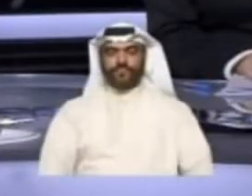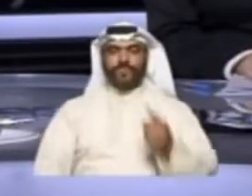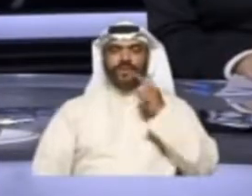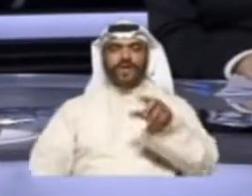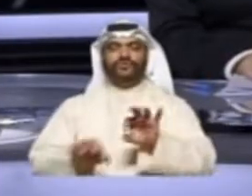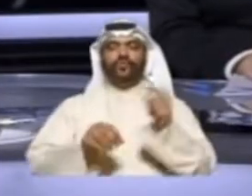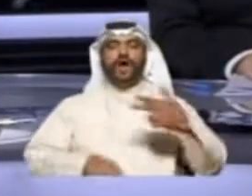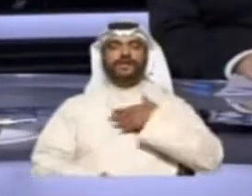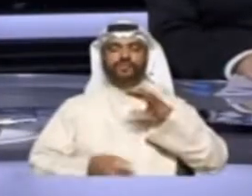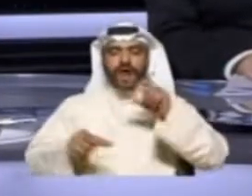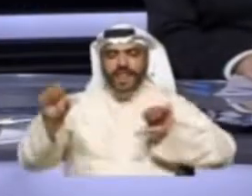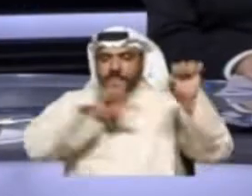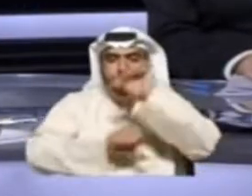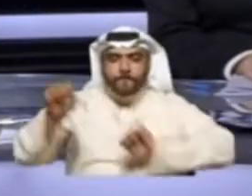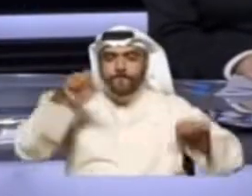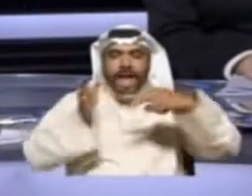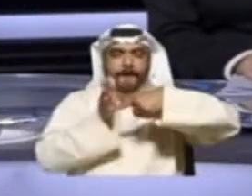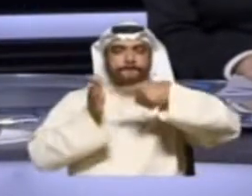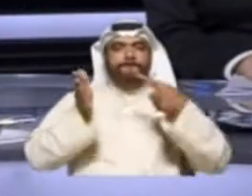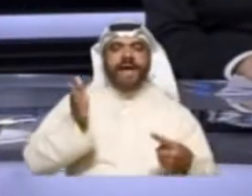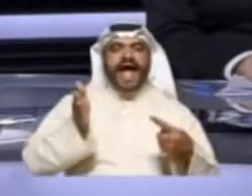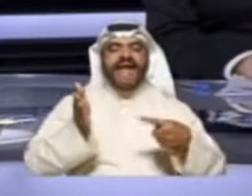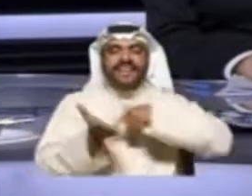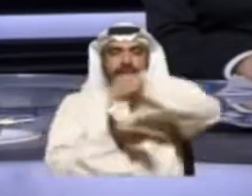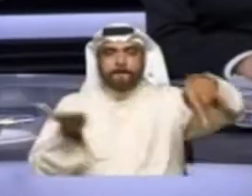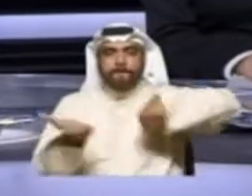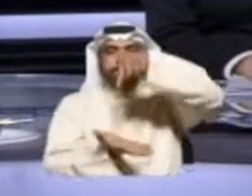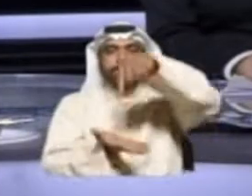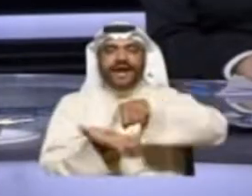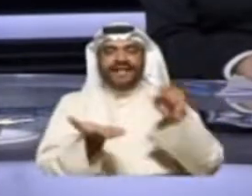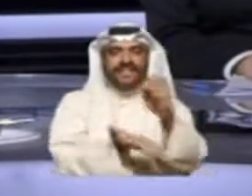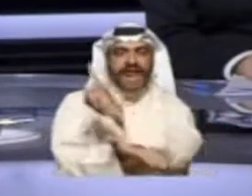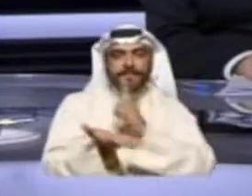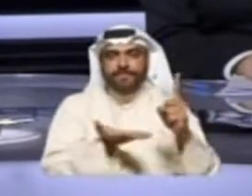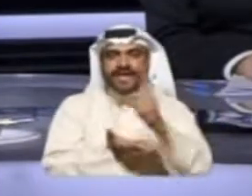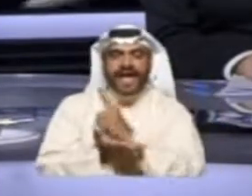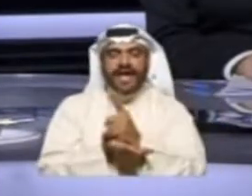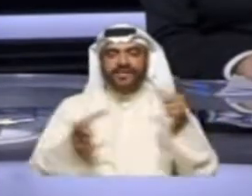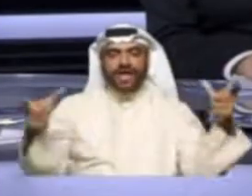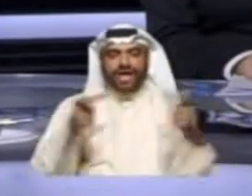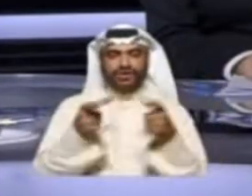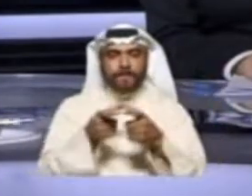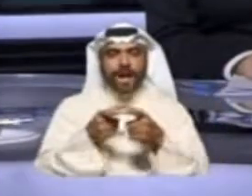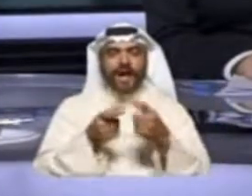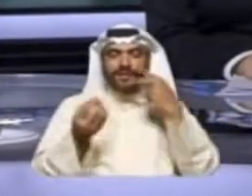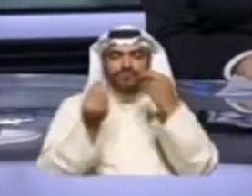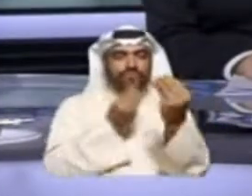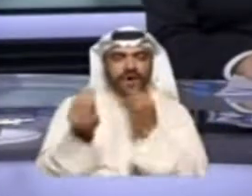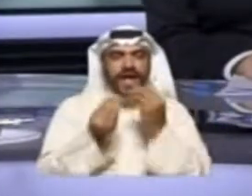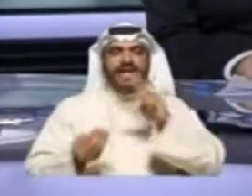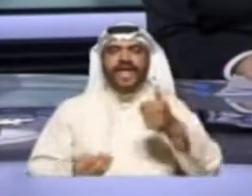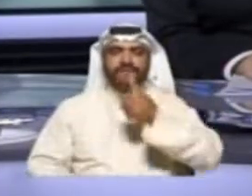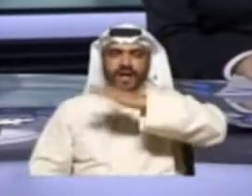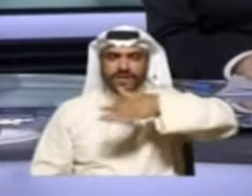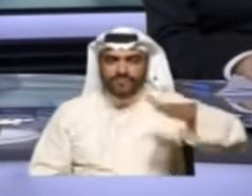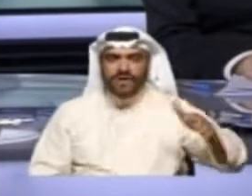نظم معهد الكويت للأبحاث العلمية ممثلا بمركز أبحاث البيئة والعلوم الحياتية ورشة عمل للتنوع البيولوجي